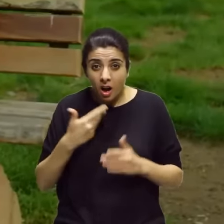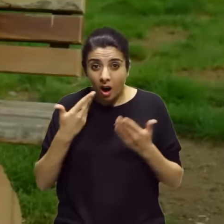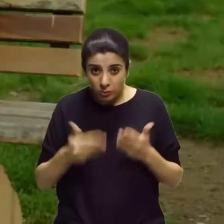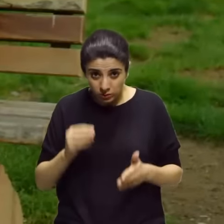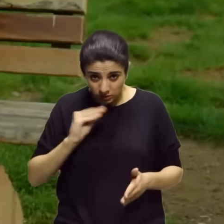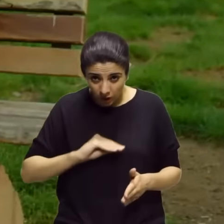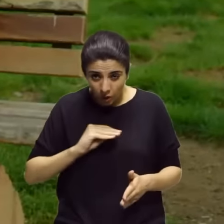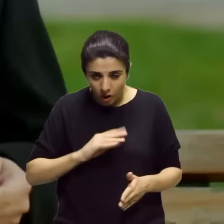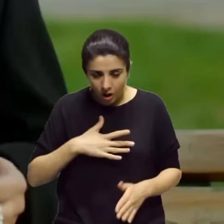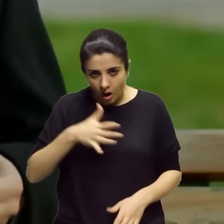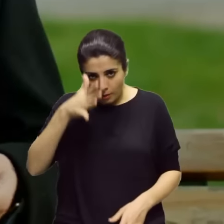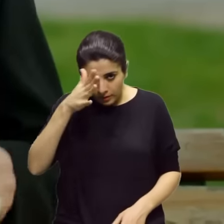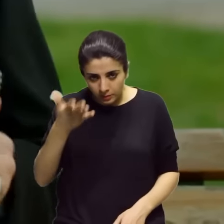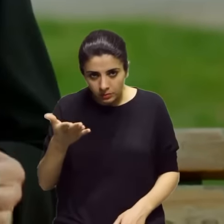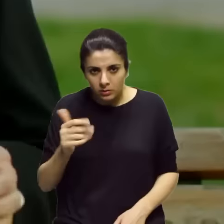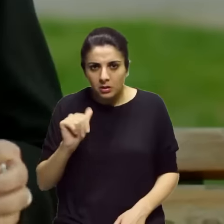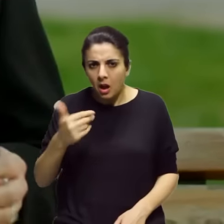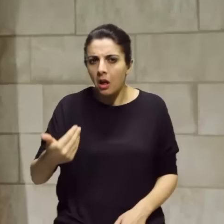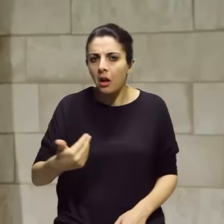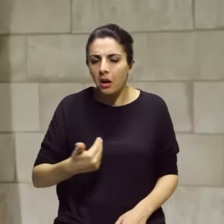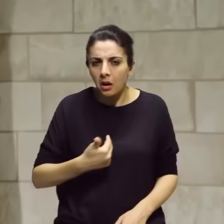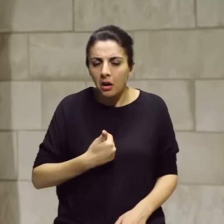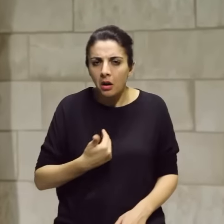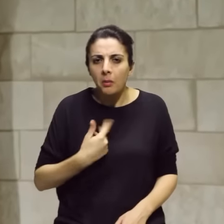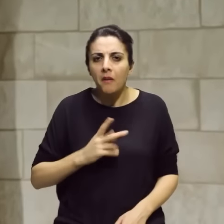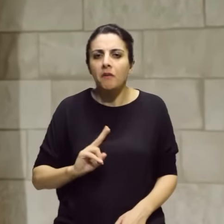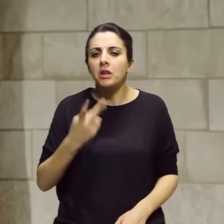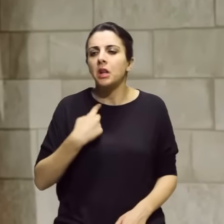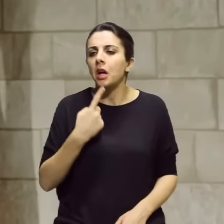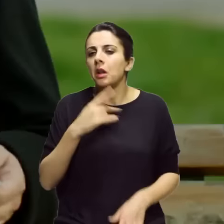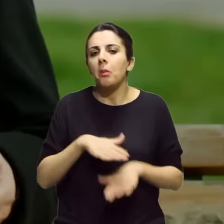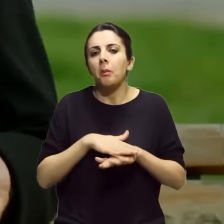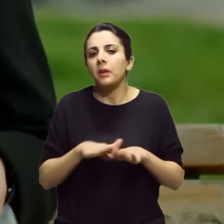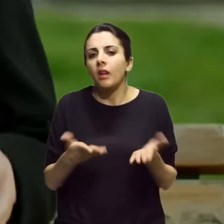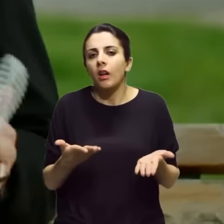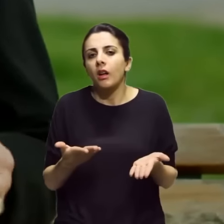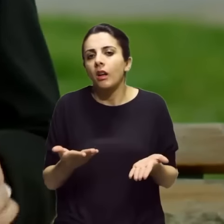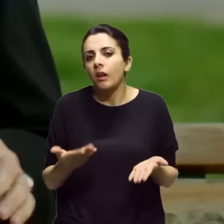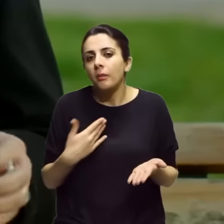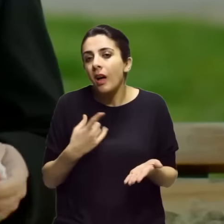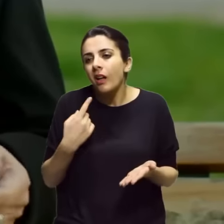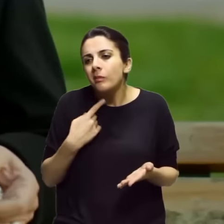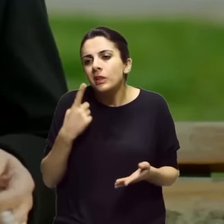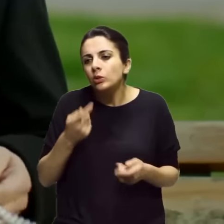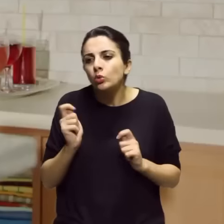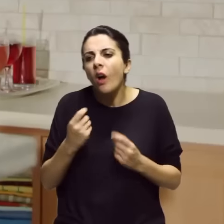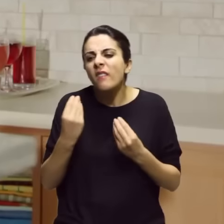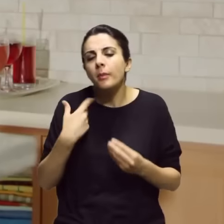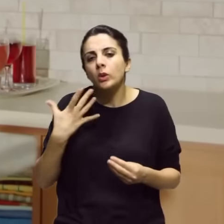kadar salak değilim. Yarın gelsin. Vazgeçtiklerim olur biter. Maksat zaten işi yokuşa